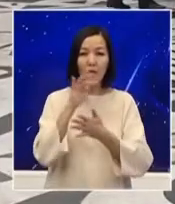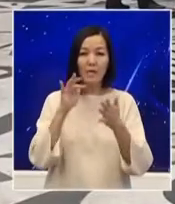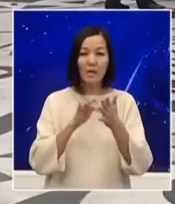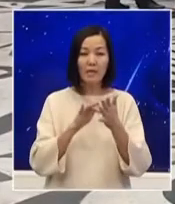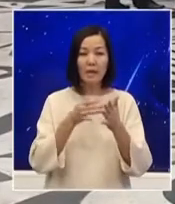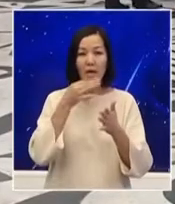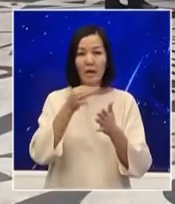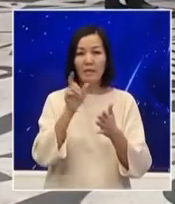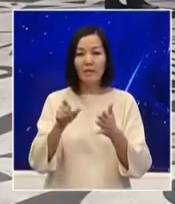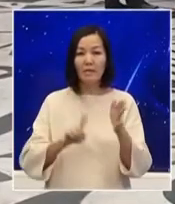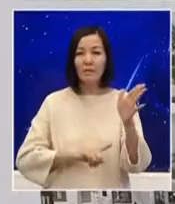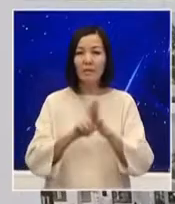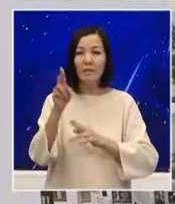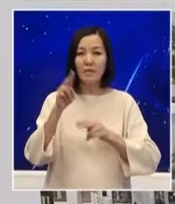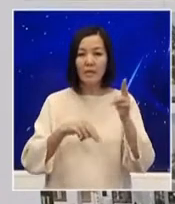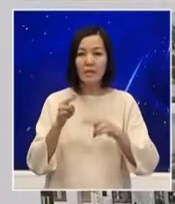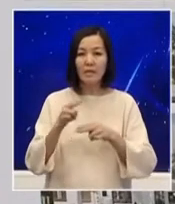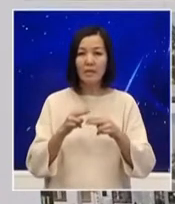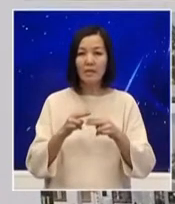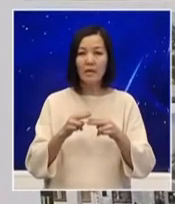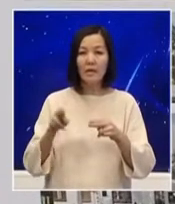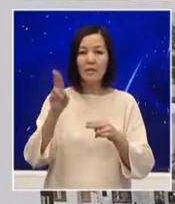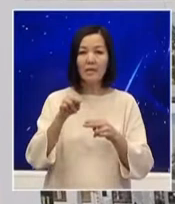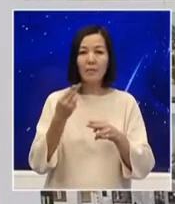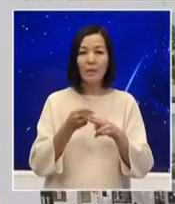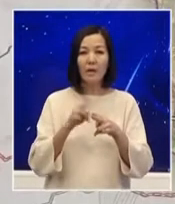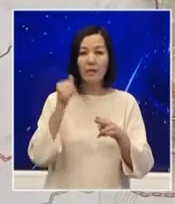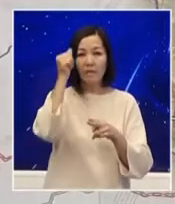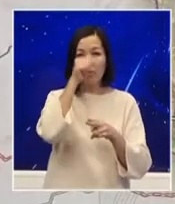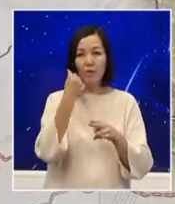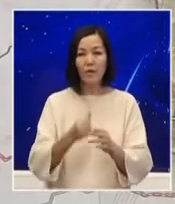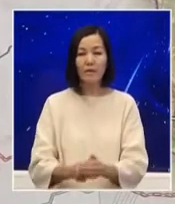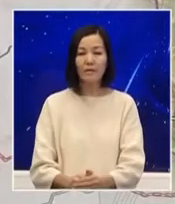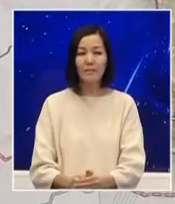Ответственные лица намерены приступить к строительству объектов уже в декабре этого года.